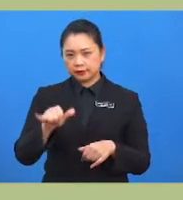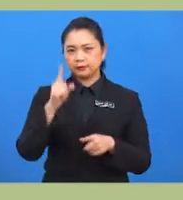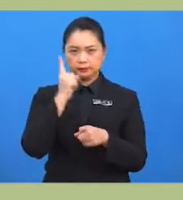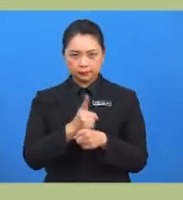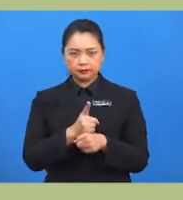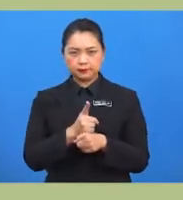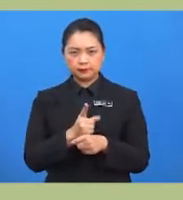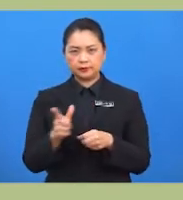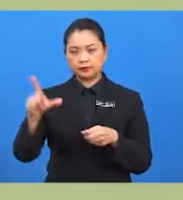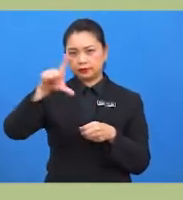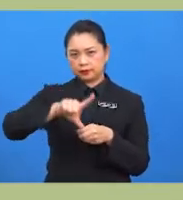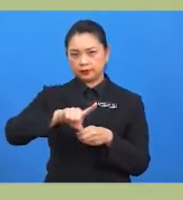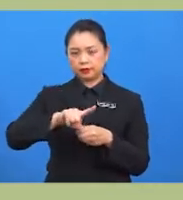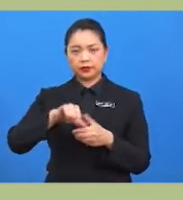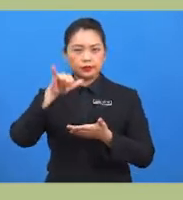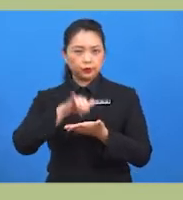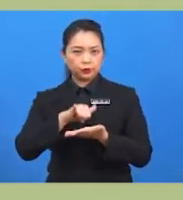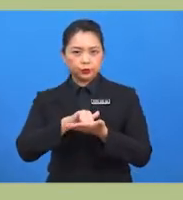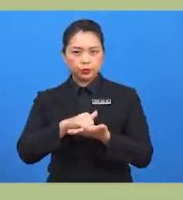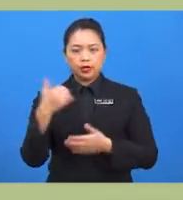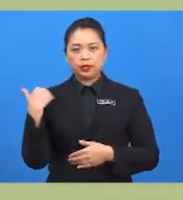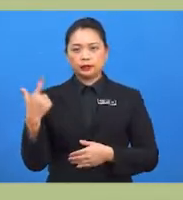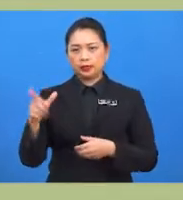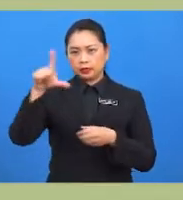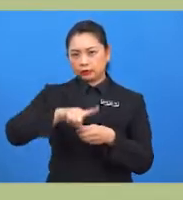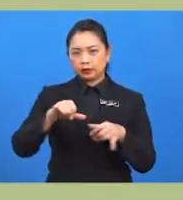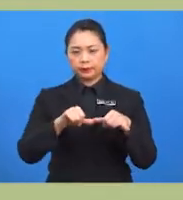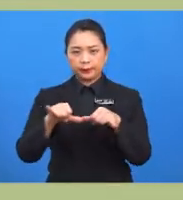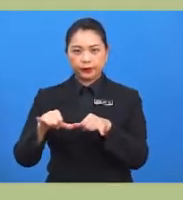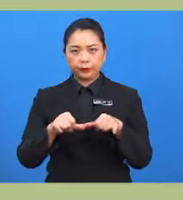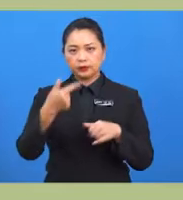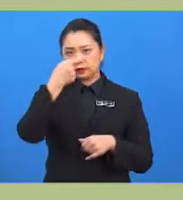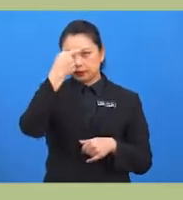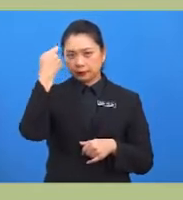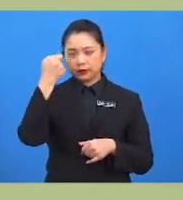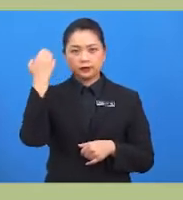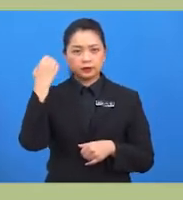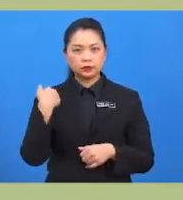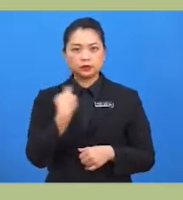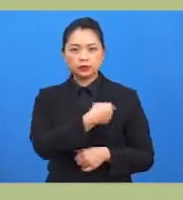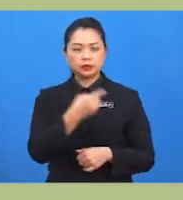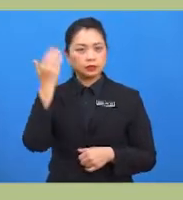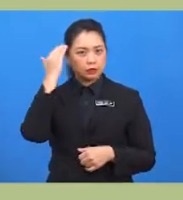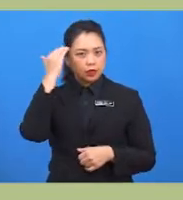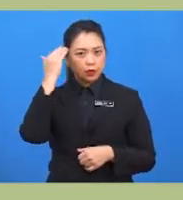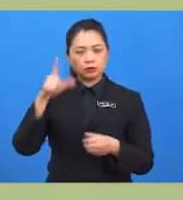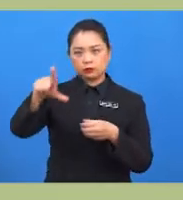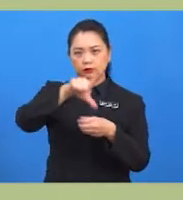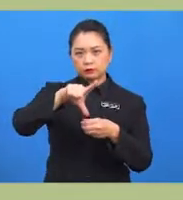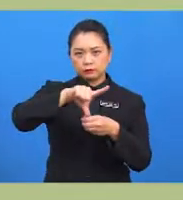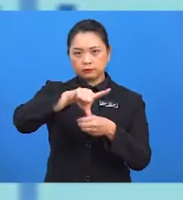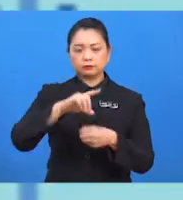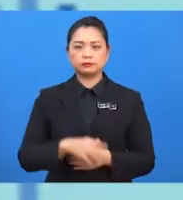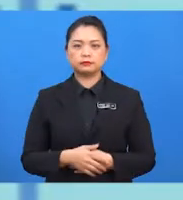Oh iya betul larutan sukses sebut yelah larutan piawai sebab kita tahu kepekatannya